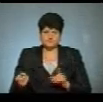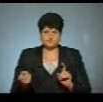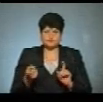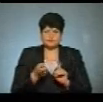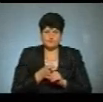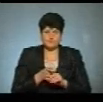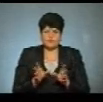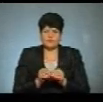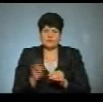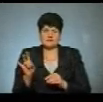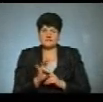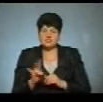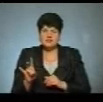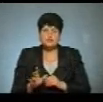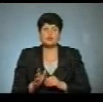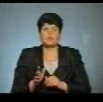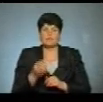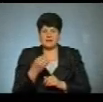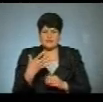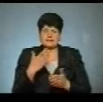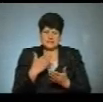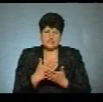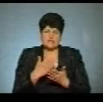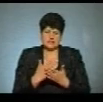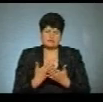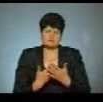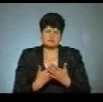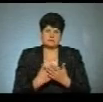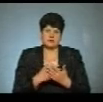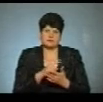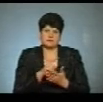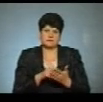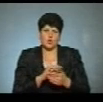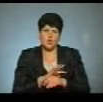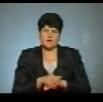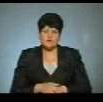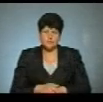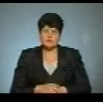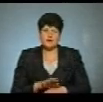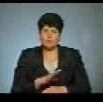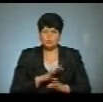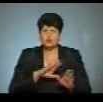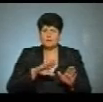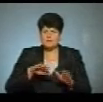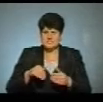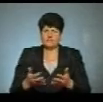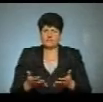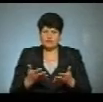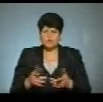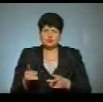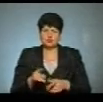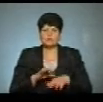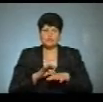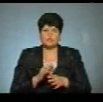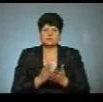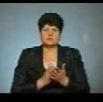контактували зі священником. У 15 з них є симптоми коронавірусу. Було пізніше встановлено, що